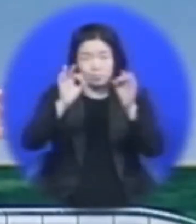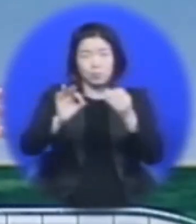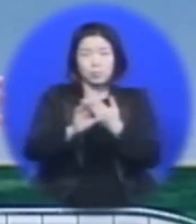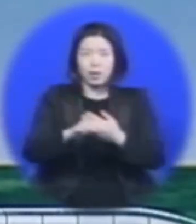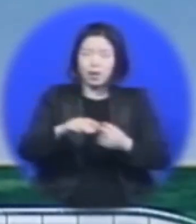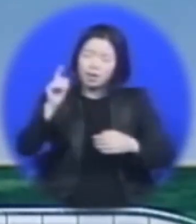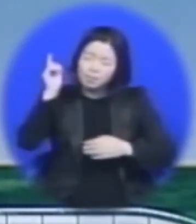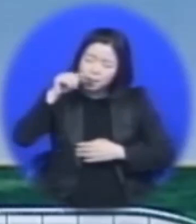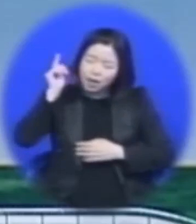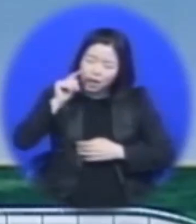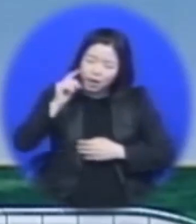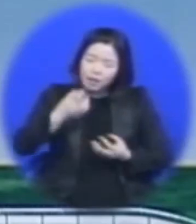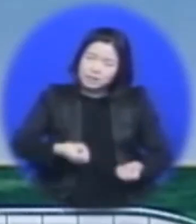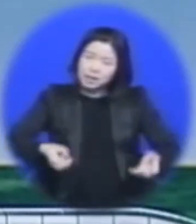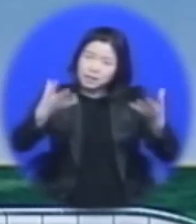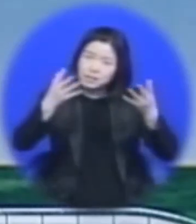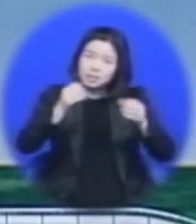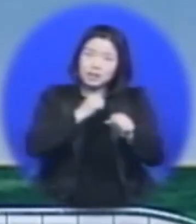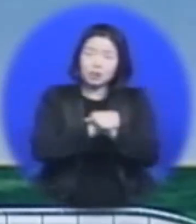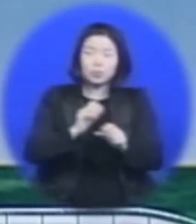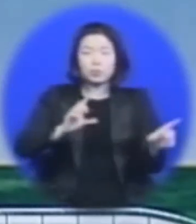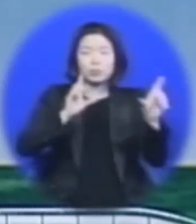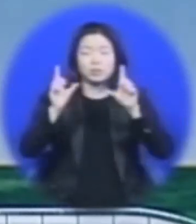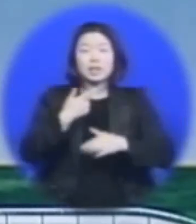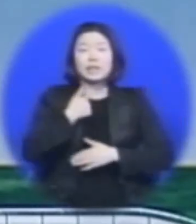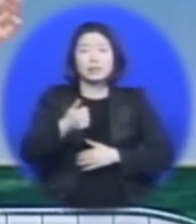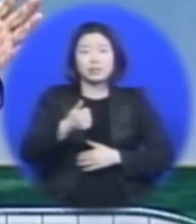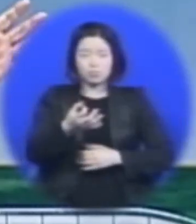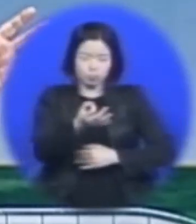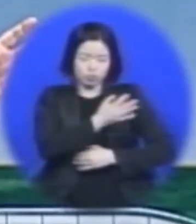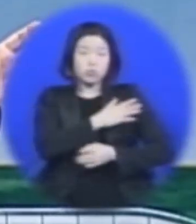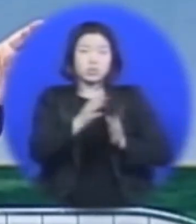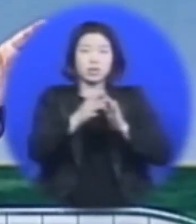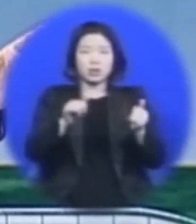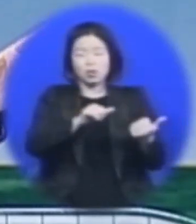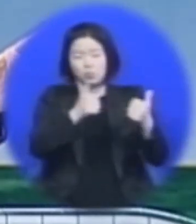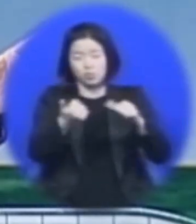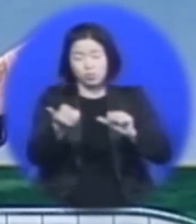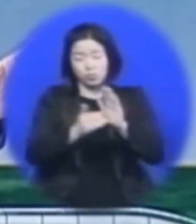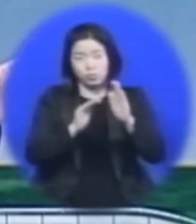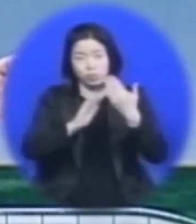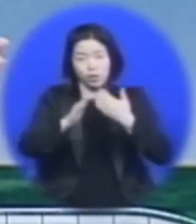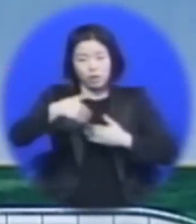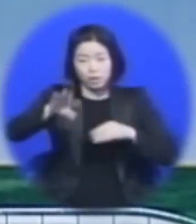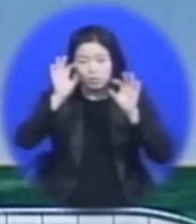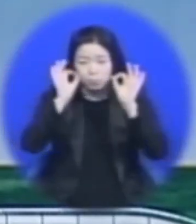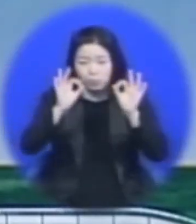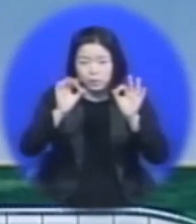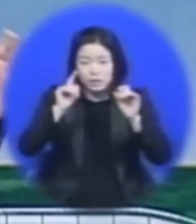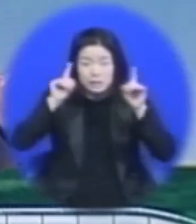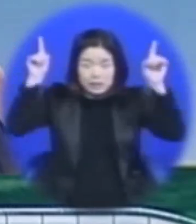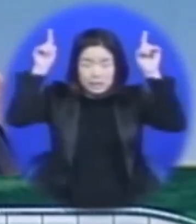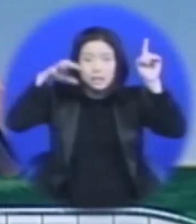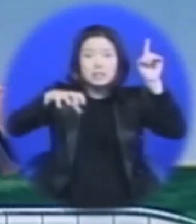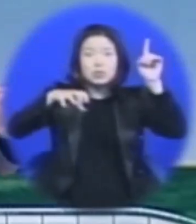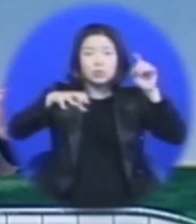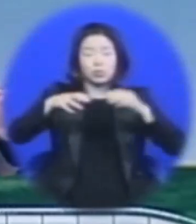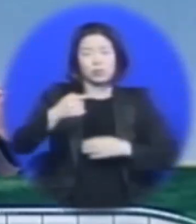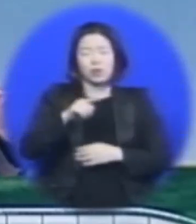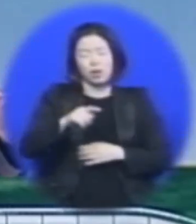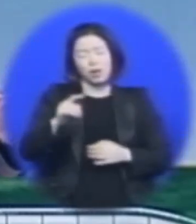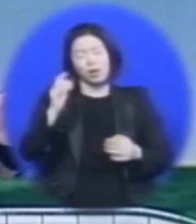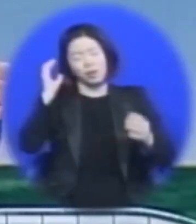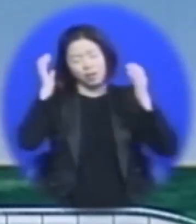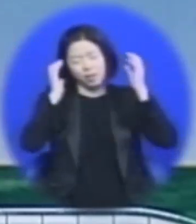잔하고 살았던 부자가 죽고 난 다음에 가보니까 지옥이었습니다 그 고통은 말할 수가